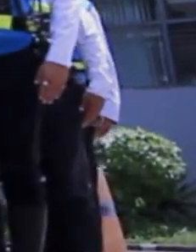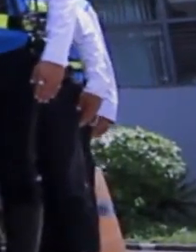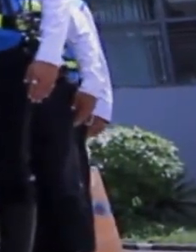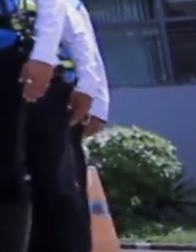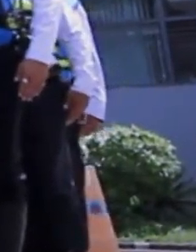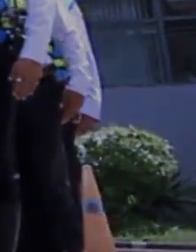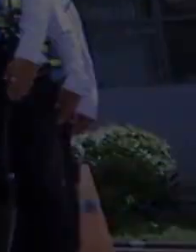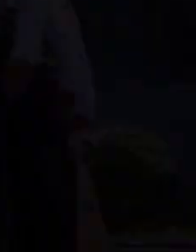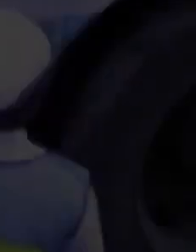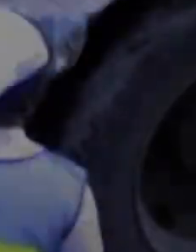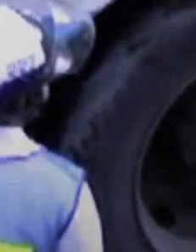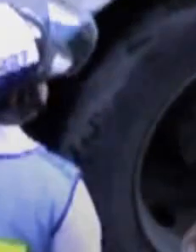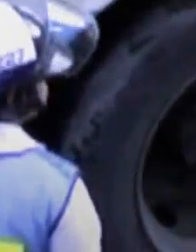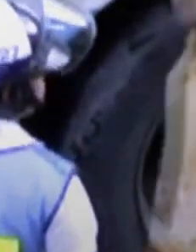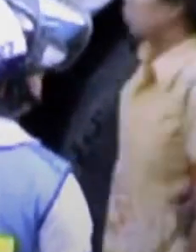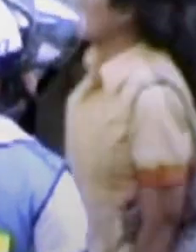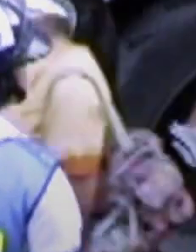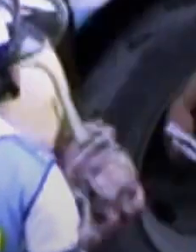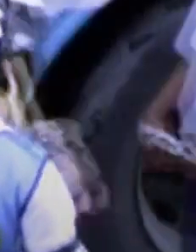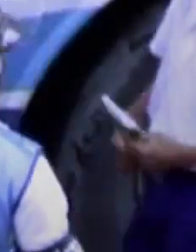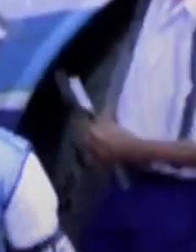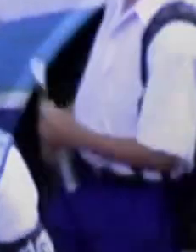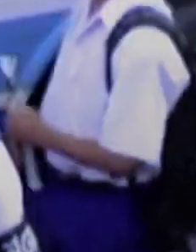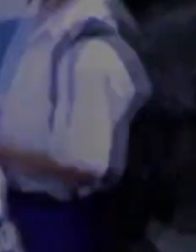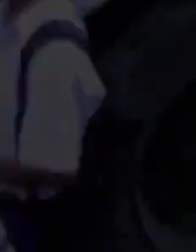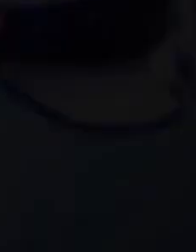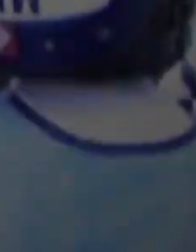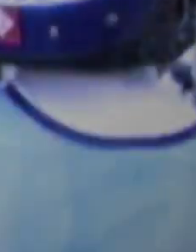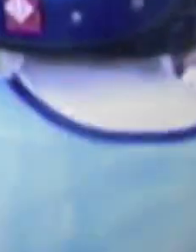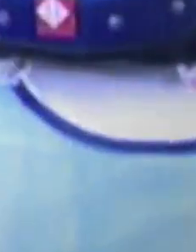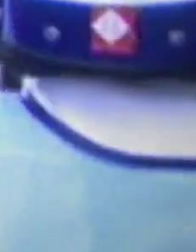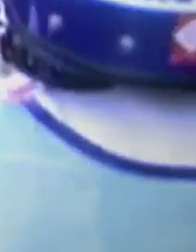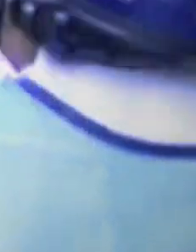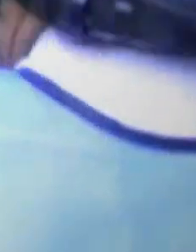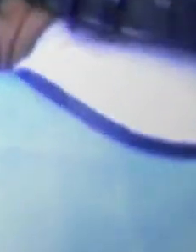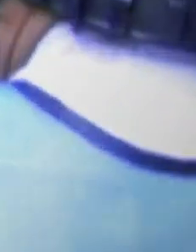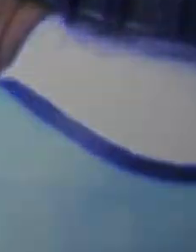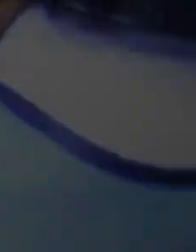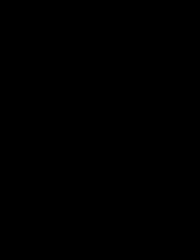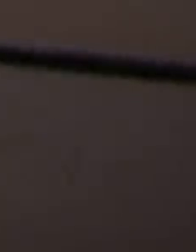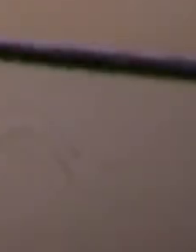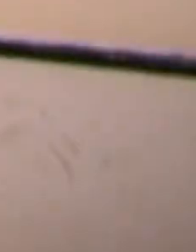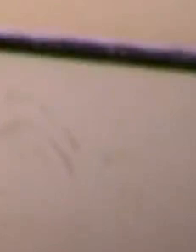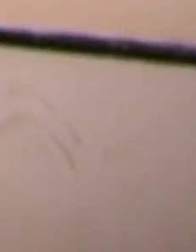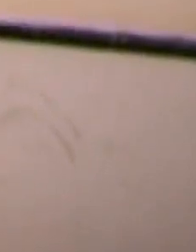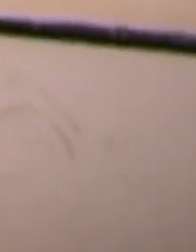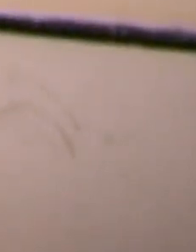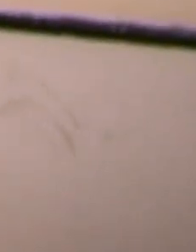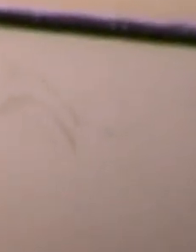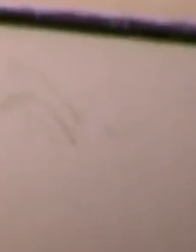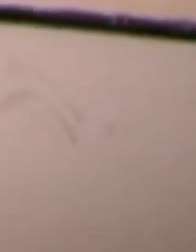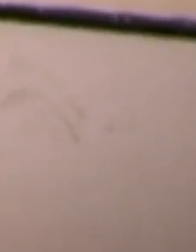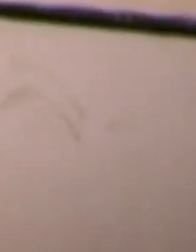นเราภูมิใจที่ทำให้คุณเดินทางถึงที่หมายอย่างปลอดภั